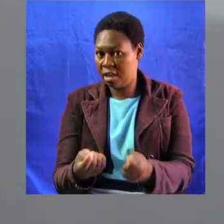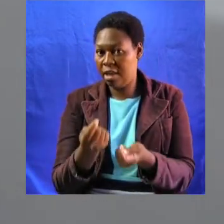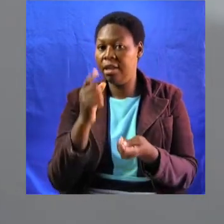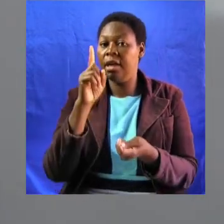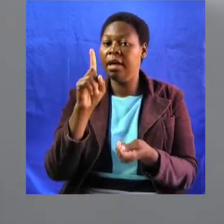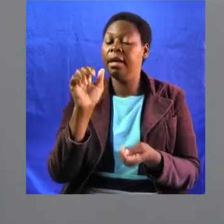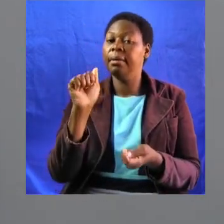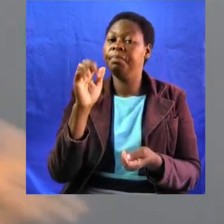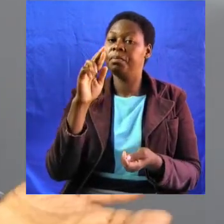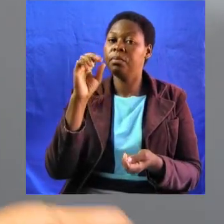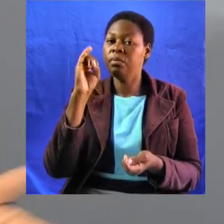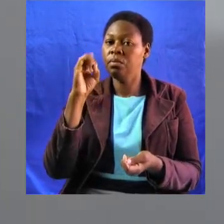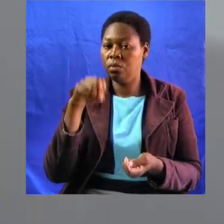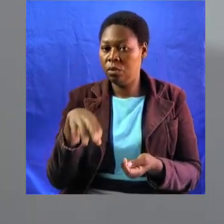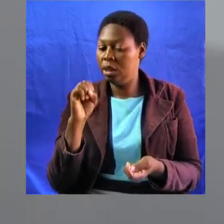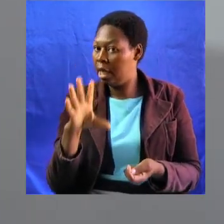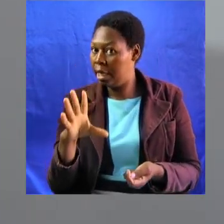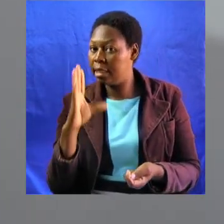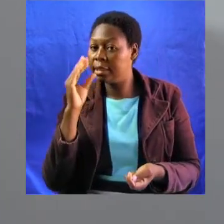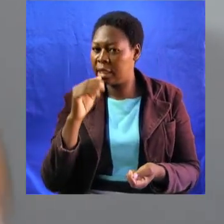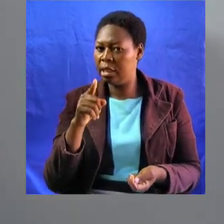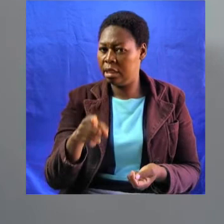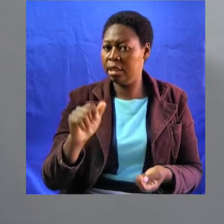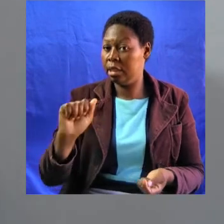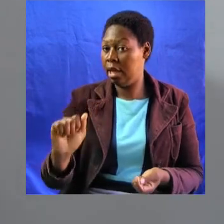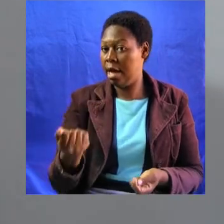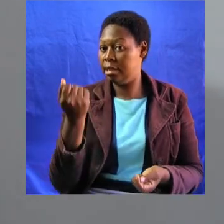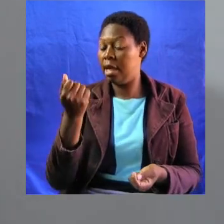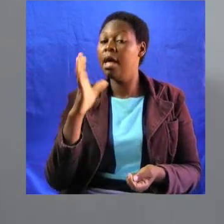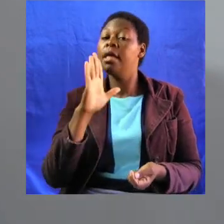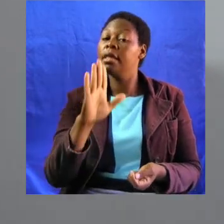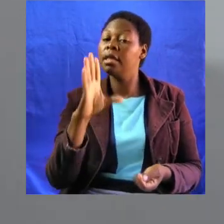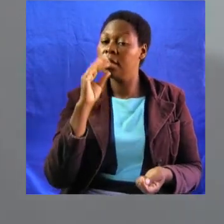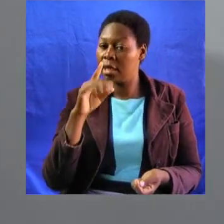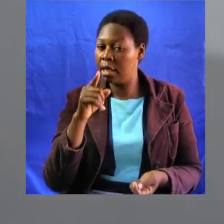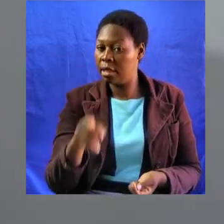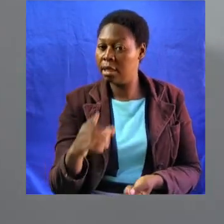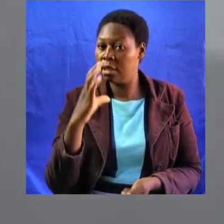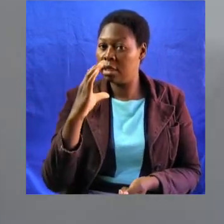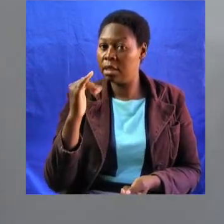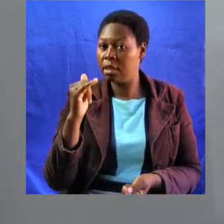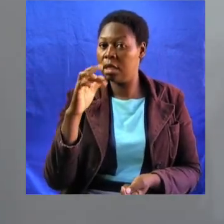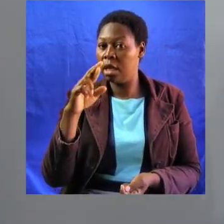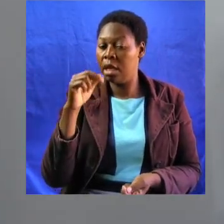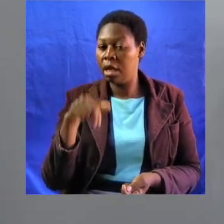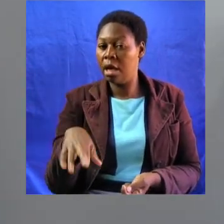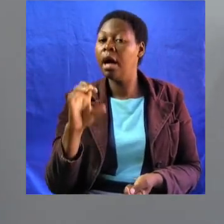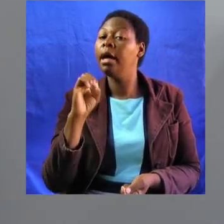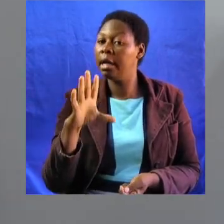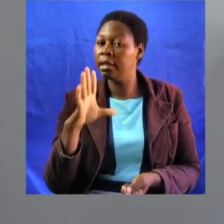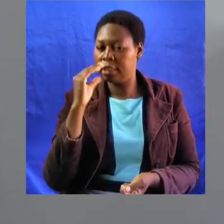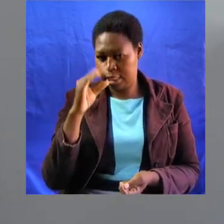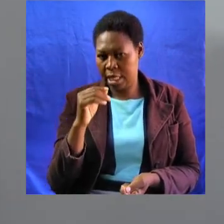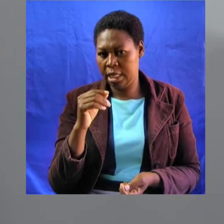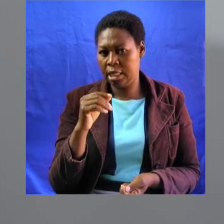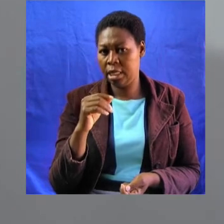mumwe. Zvikanzi ndozvavatipindura izvi. Vari kuti kuna hainzi Sairasi akati imba ivakwe. Verengai muhistori dzenyu